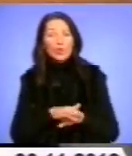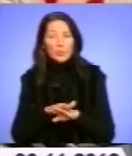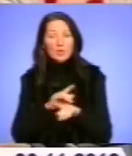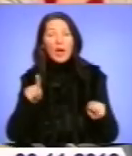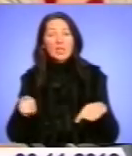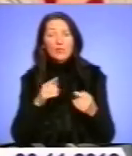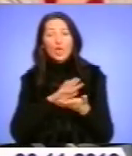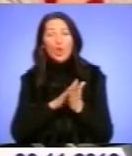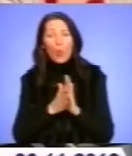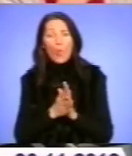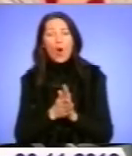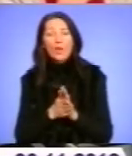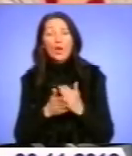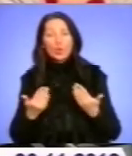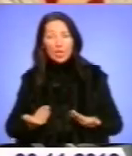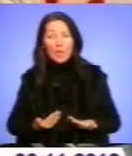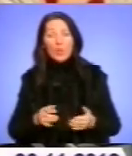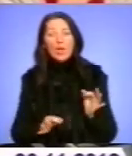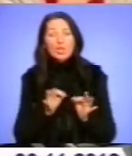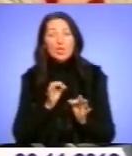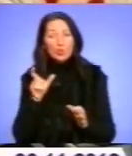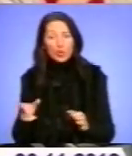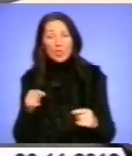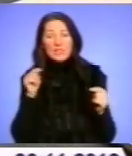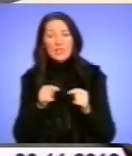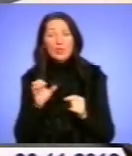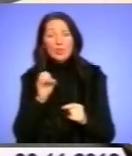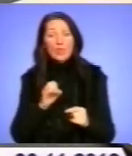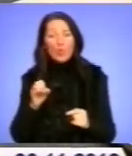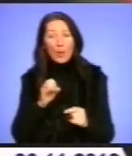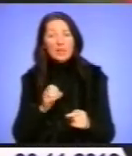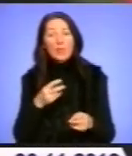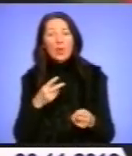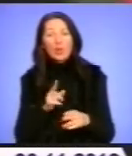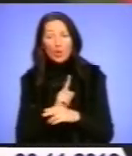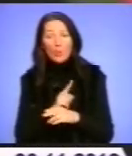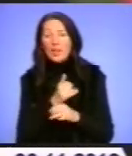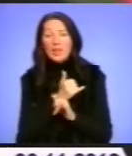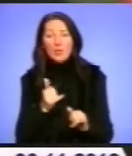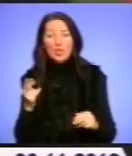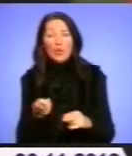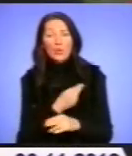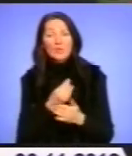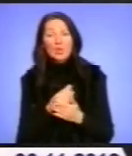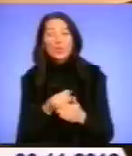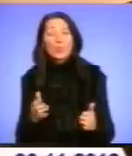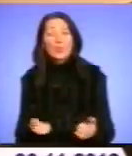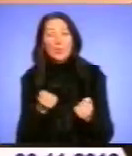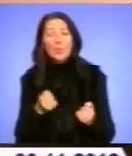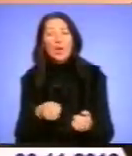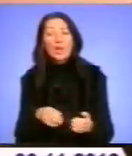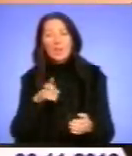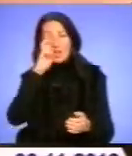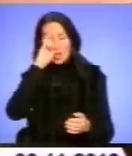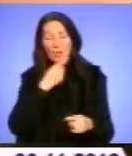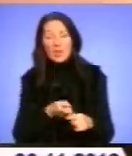створення умов утримання засуджених, згідно з європейськими стандартами, неможливе без фінансової підтримки держави. Ця